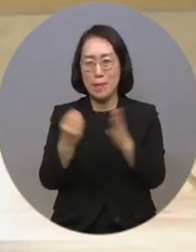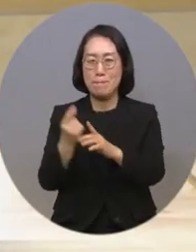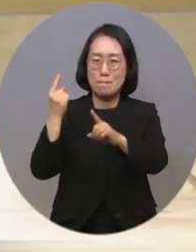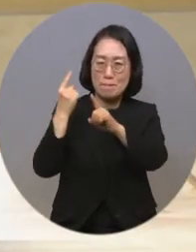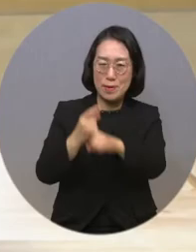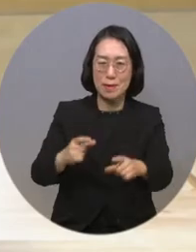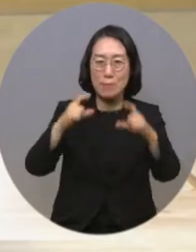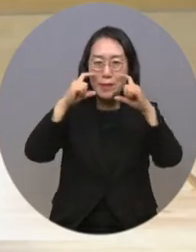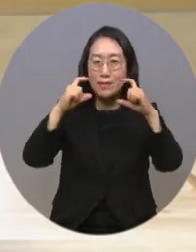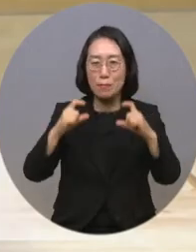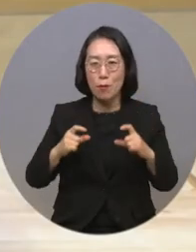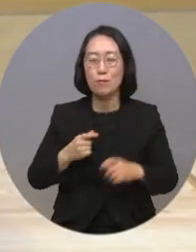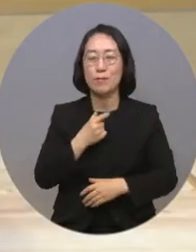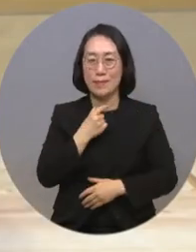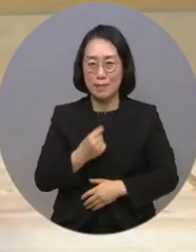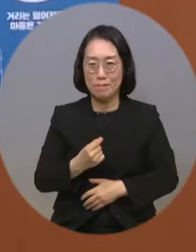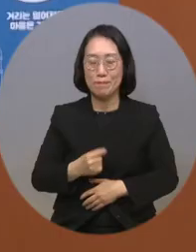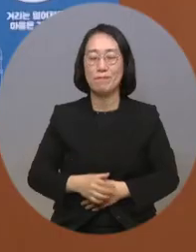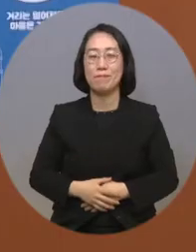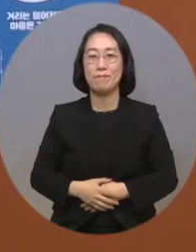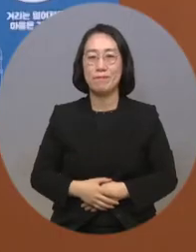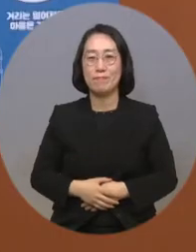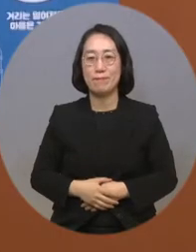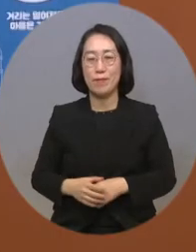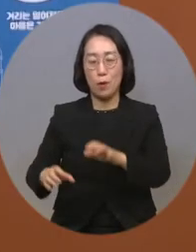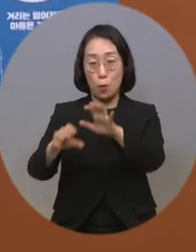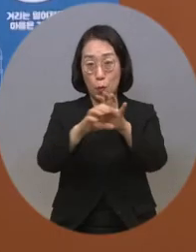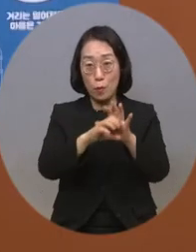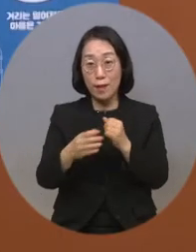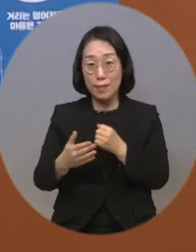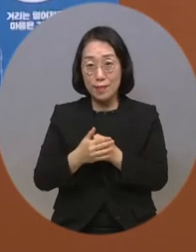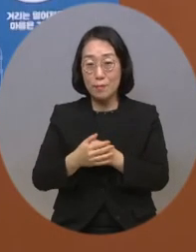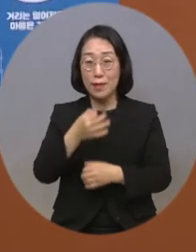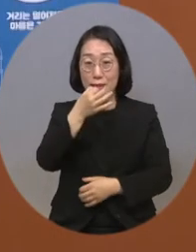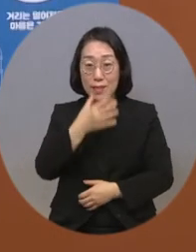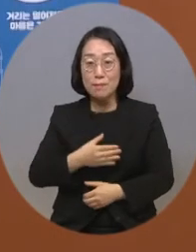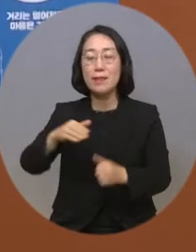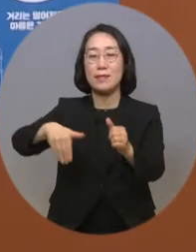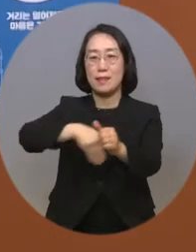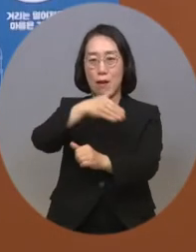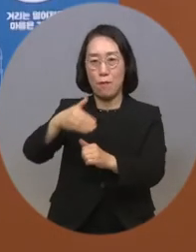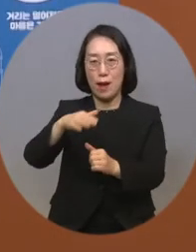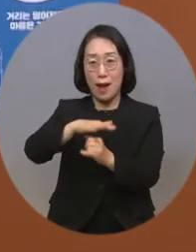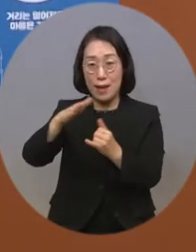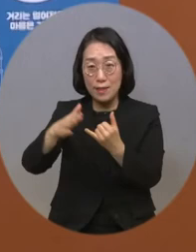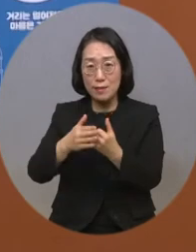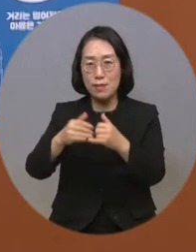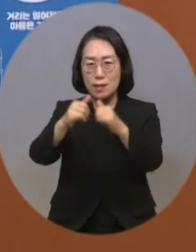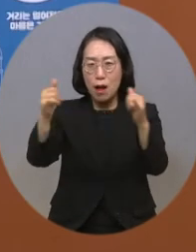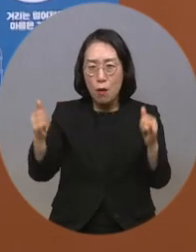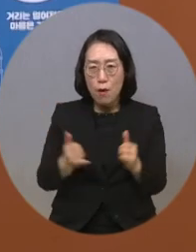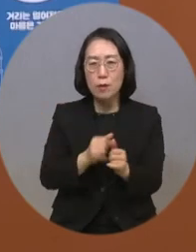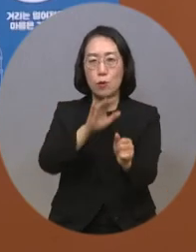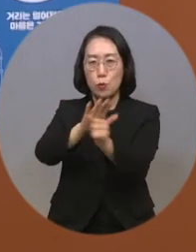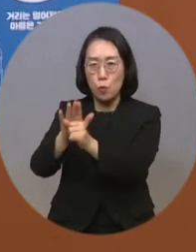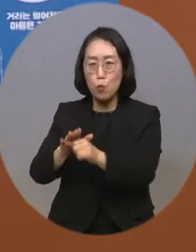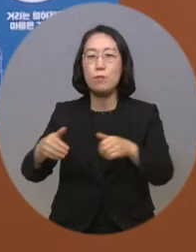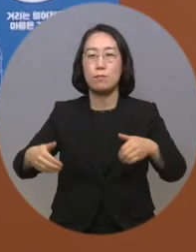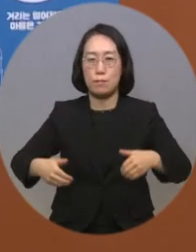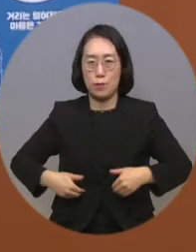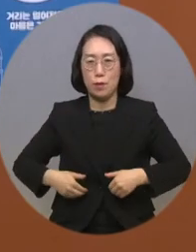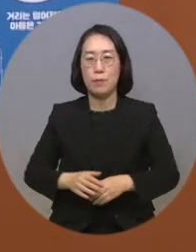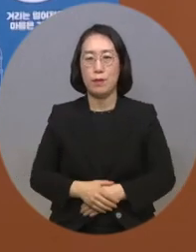마스크 벗는 날이 왔으면 좋겠어요. 코로나19로 지친 상황에서 아이들은 사회 곳곳에서 도움의 손길이 더욱더